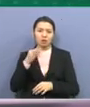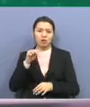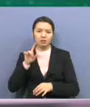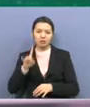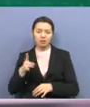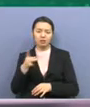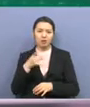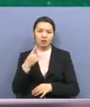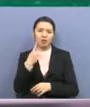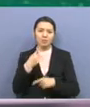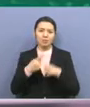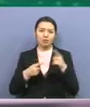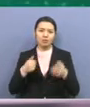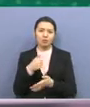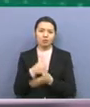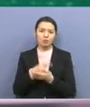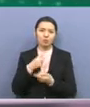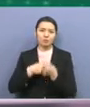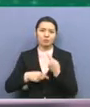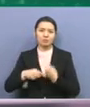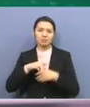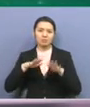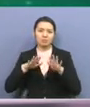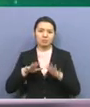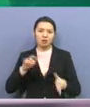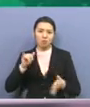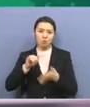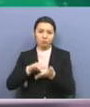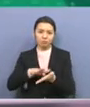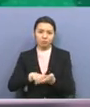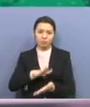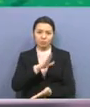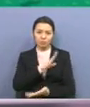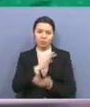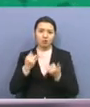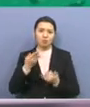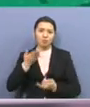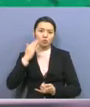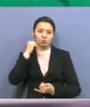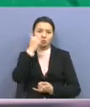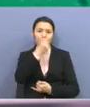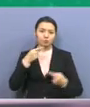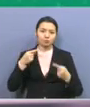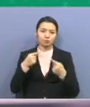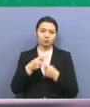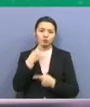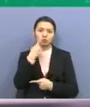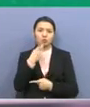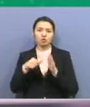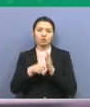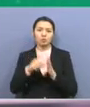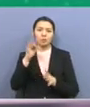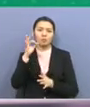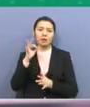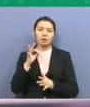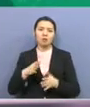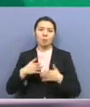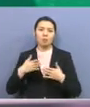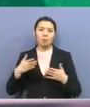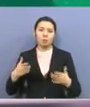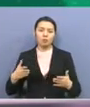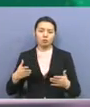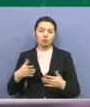ауданында 1,5 мыңға жуық бизнес нысаны тіркелген. Бұл өткен жылдың сәйкес мерзімімен салыстырғанда 106% артық